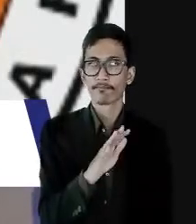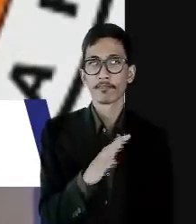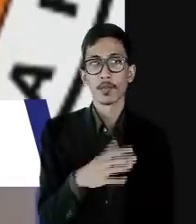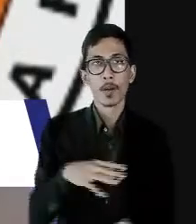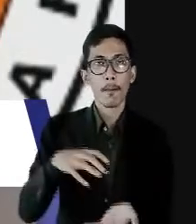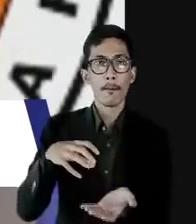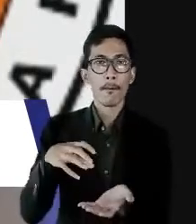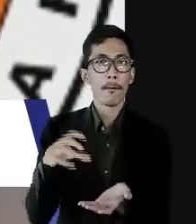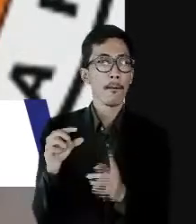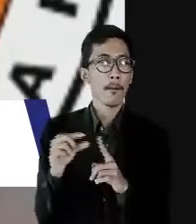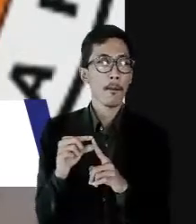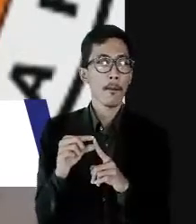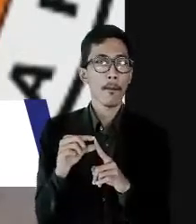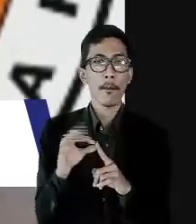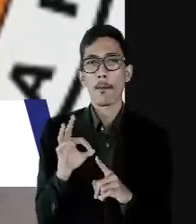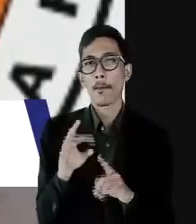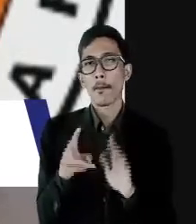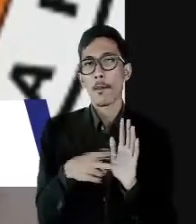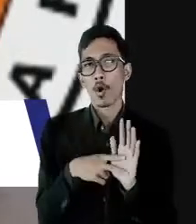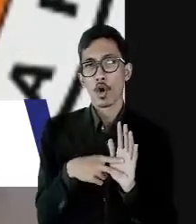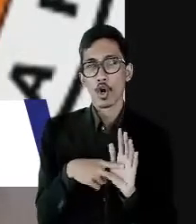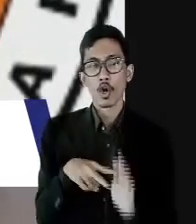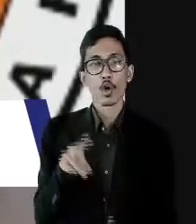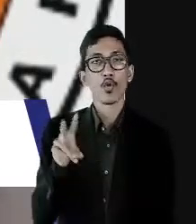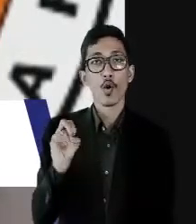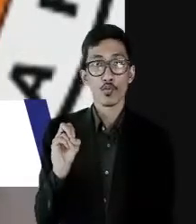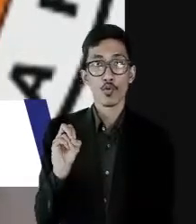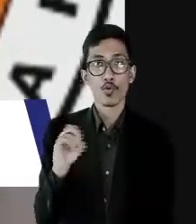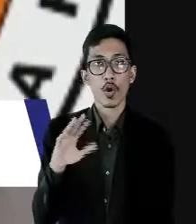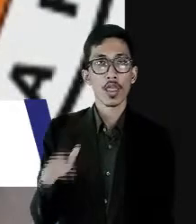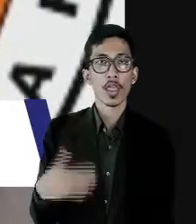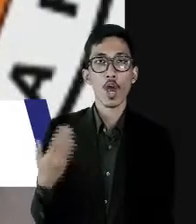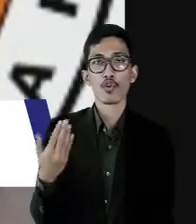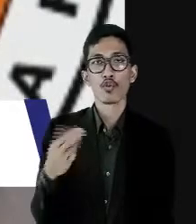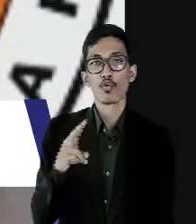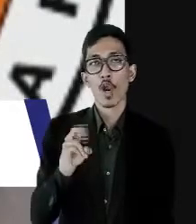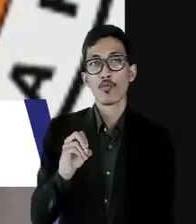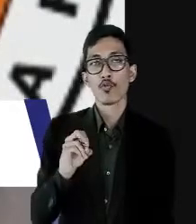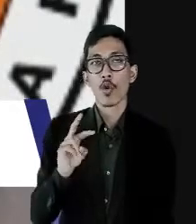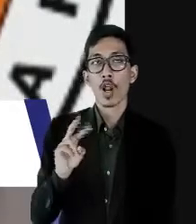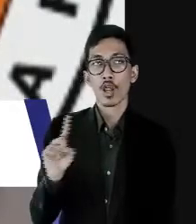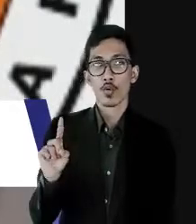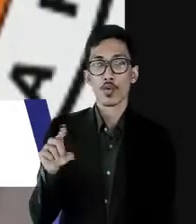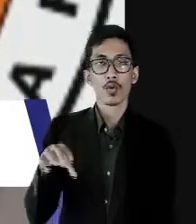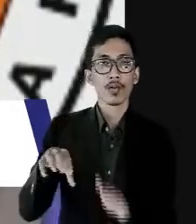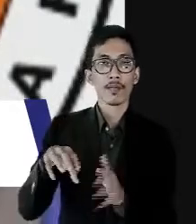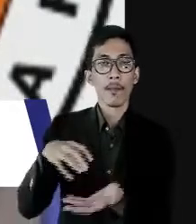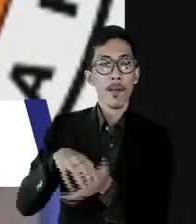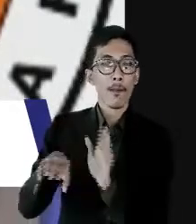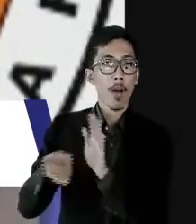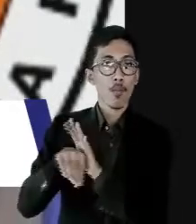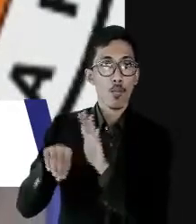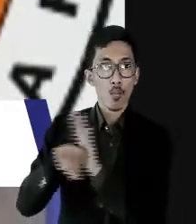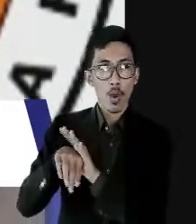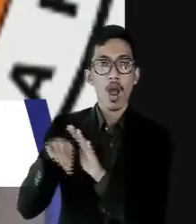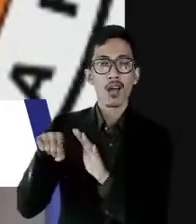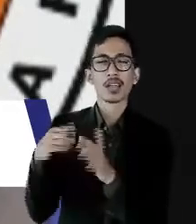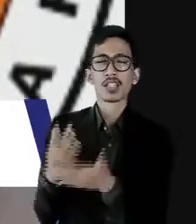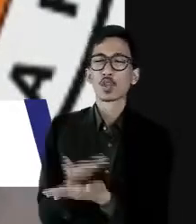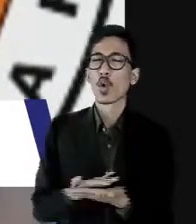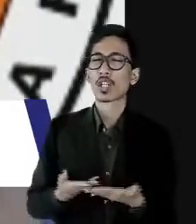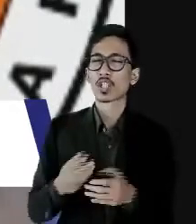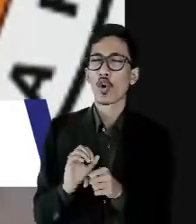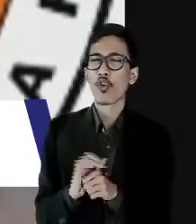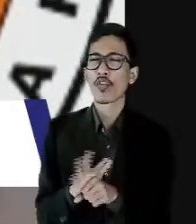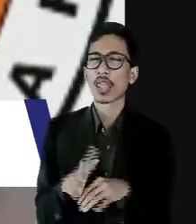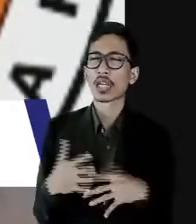pelaksanaan Pekan Olahraga Nasional 20 tahun 2021 di Papua ini dilaksanakan di masa pandemi COVID dan